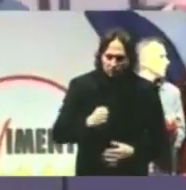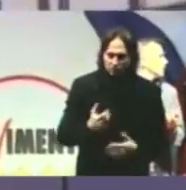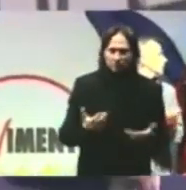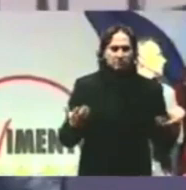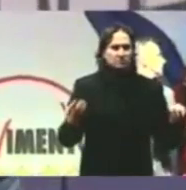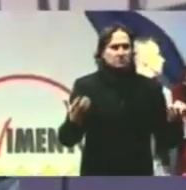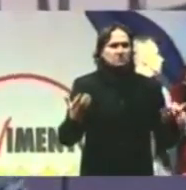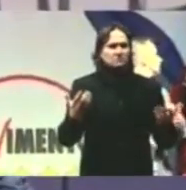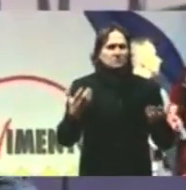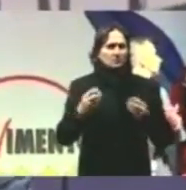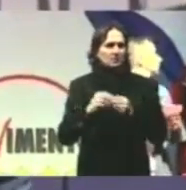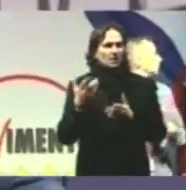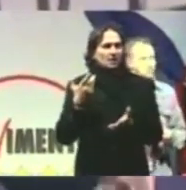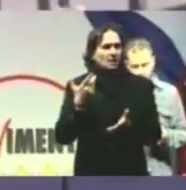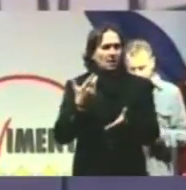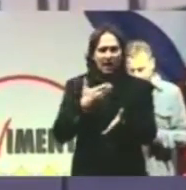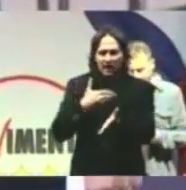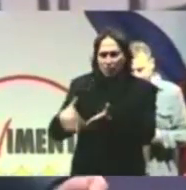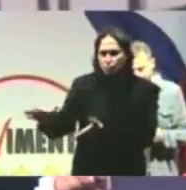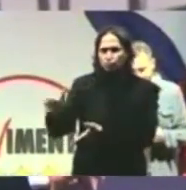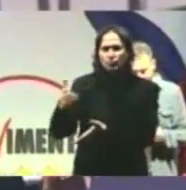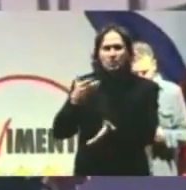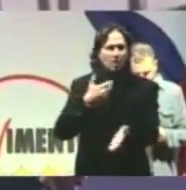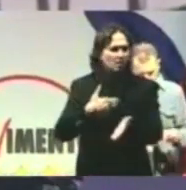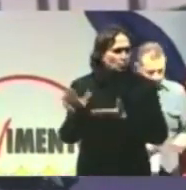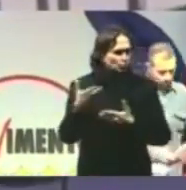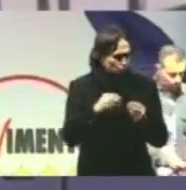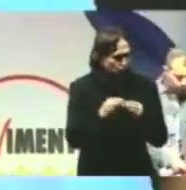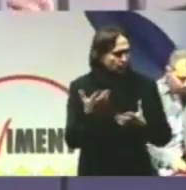delle rinunce e che poi assieme ad altre persone